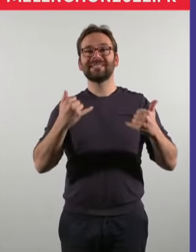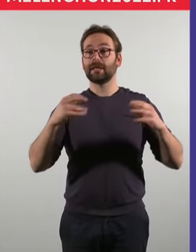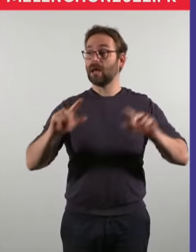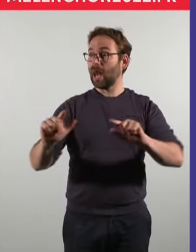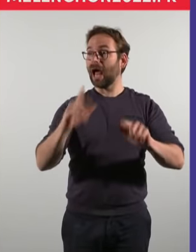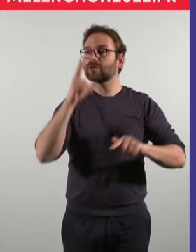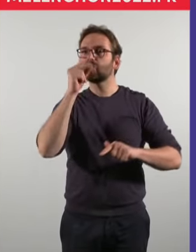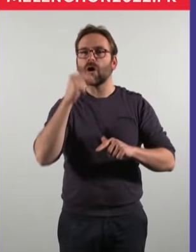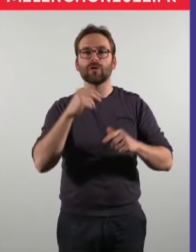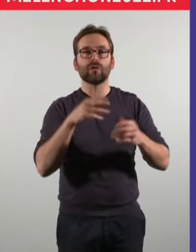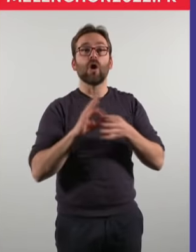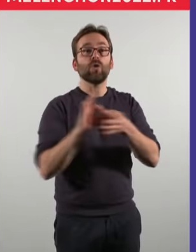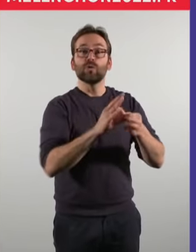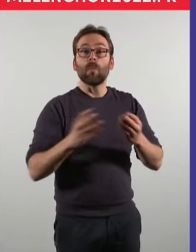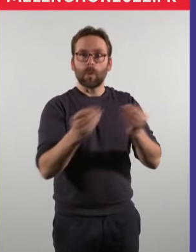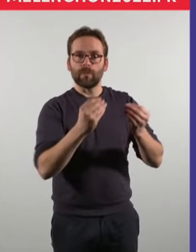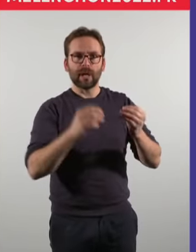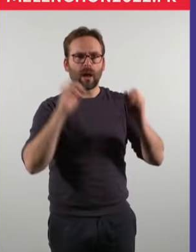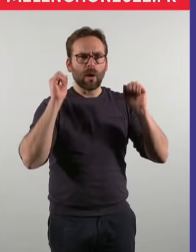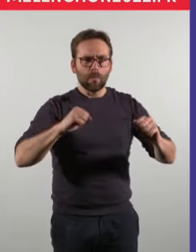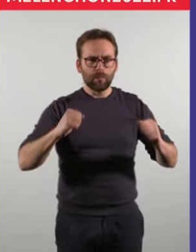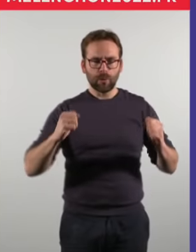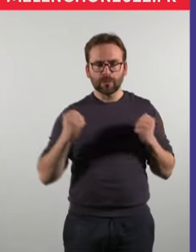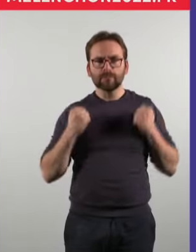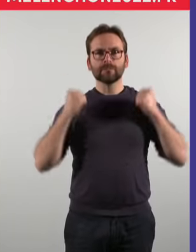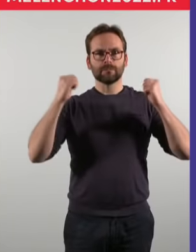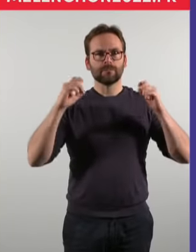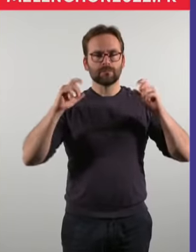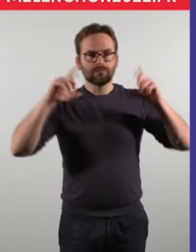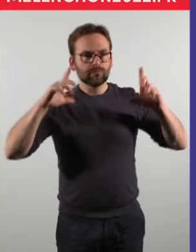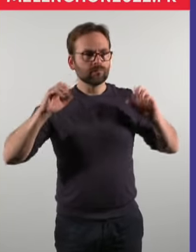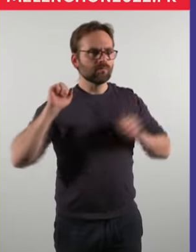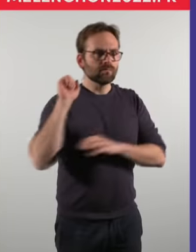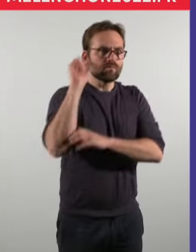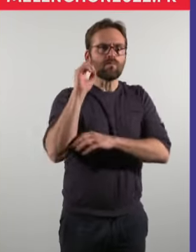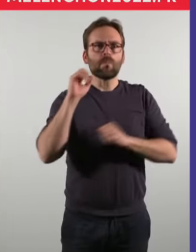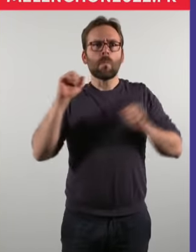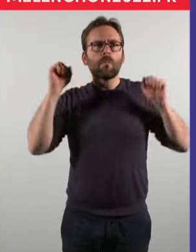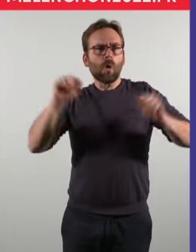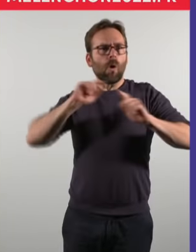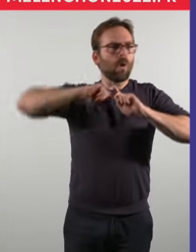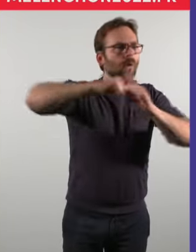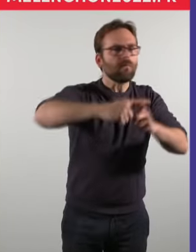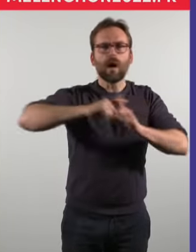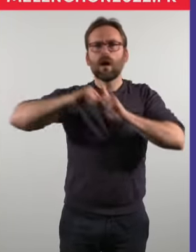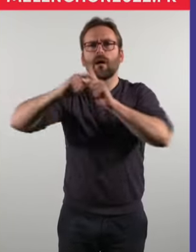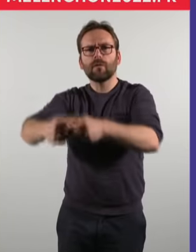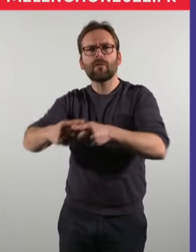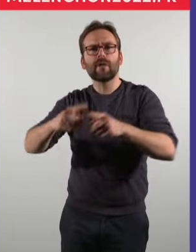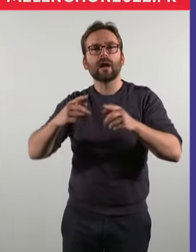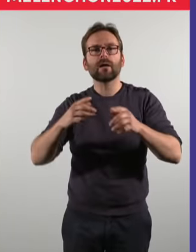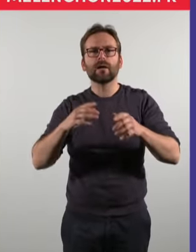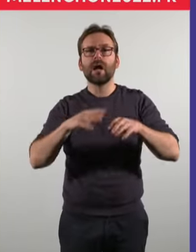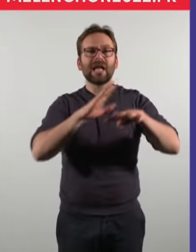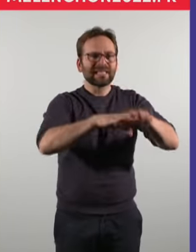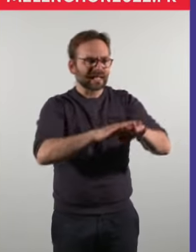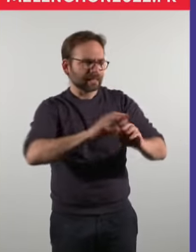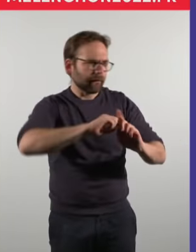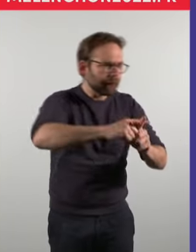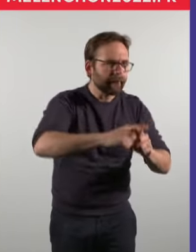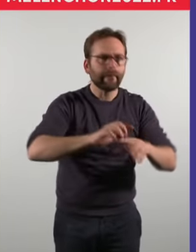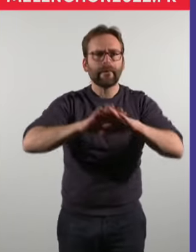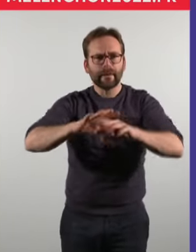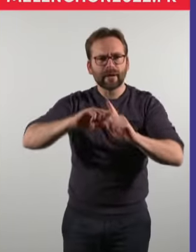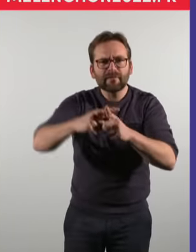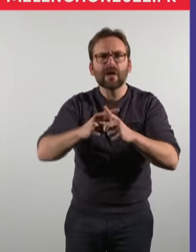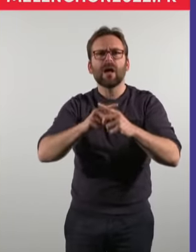Nantes, dans l'Union populaire, nous allons relever la tête. Tous ceux qui pensent que nous allons convaincre, quartier après quartier,